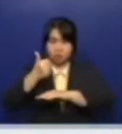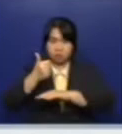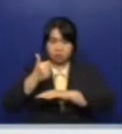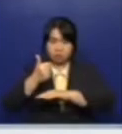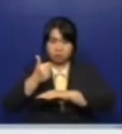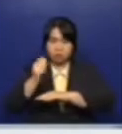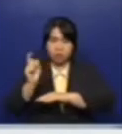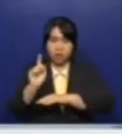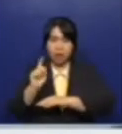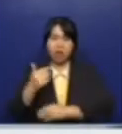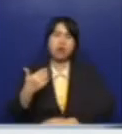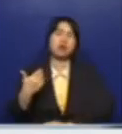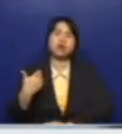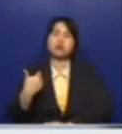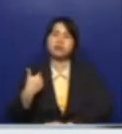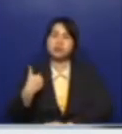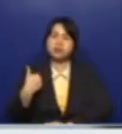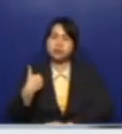มันมี